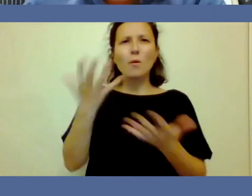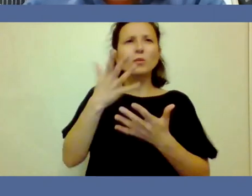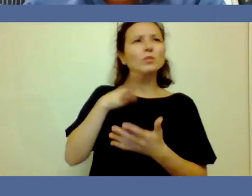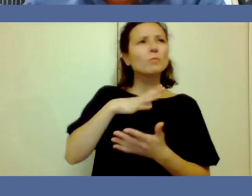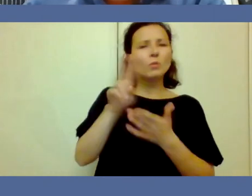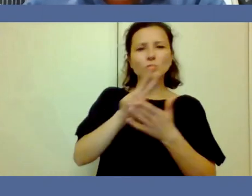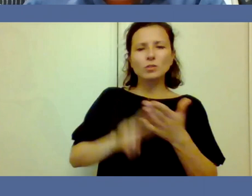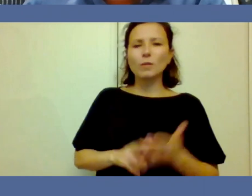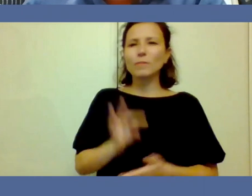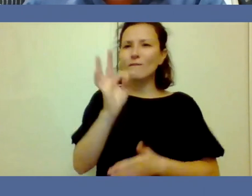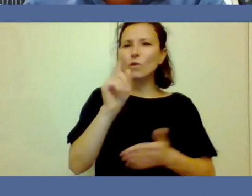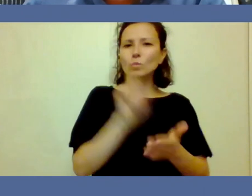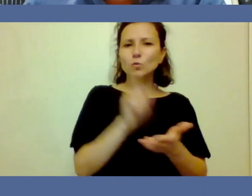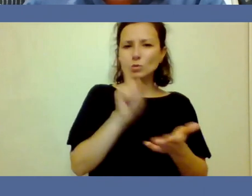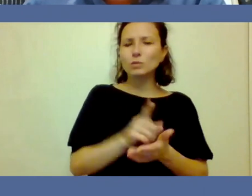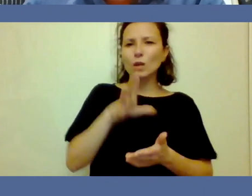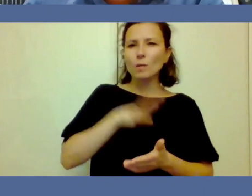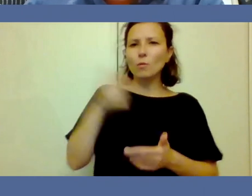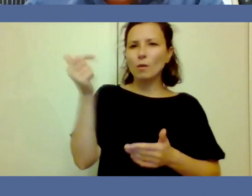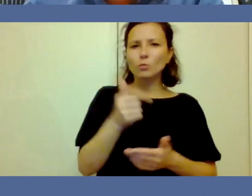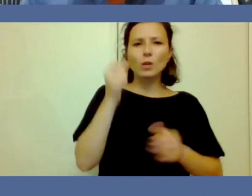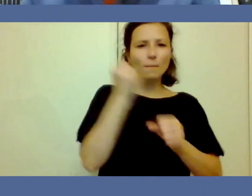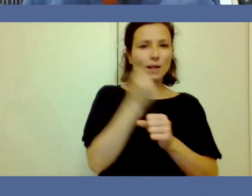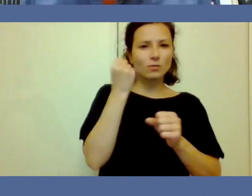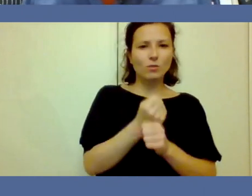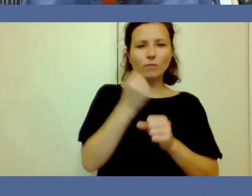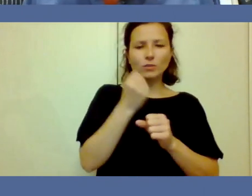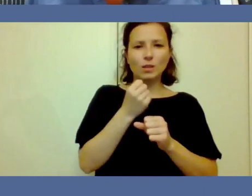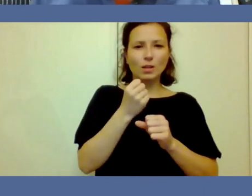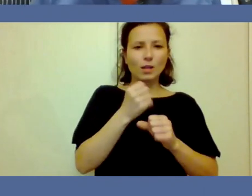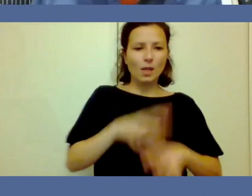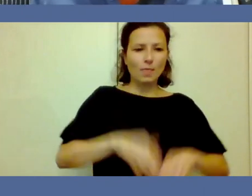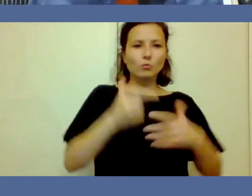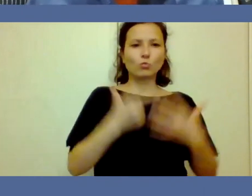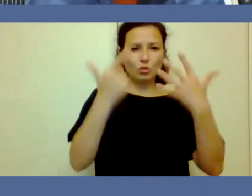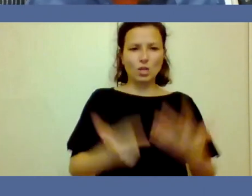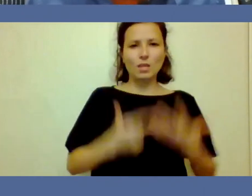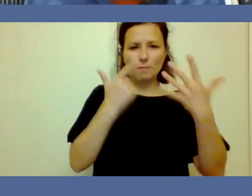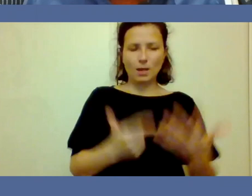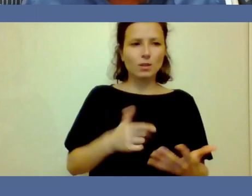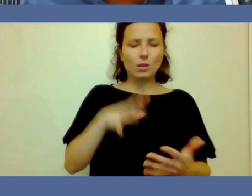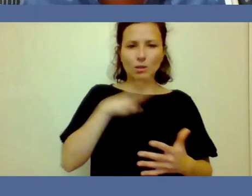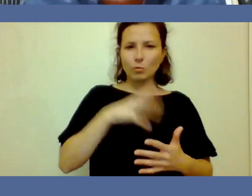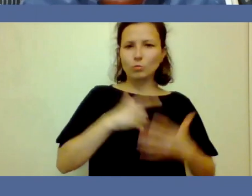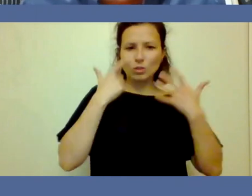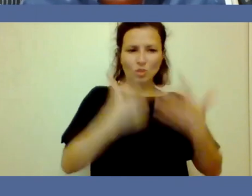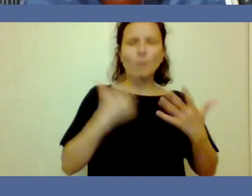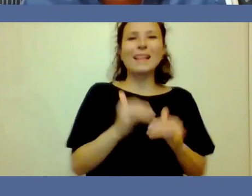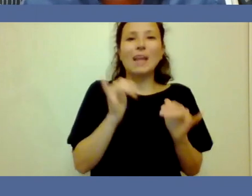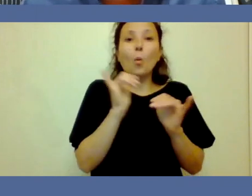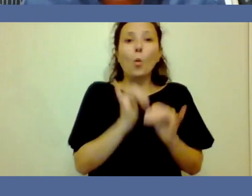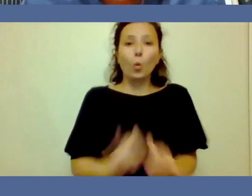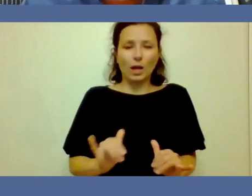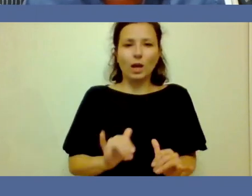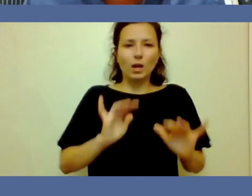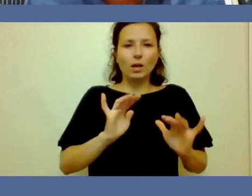na swój sukces musiała pani pracować tych pierwszych 7 lat, to były te 7 lat chudych. No